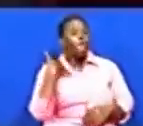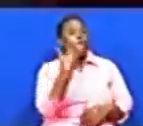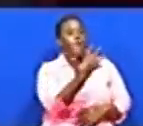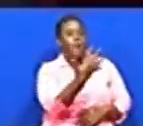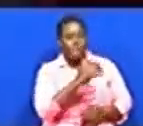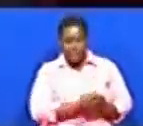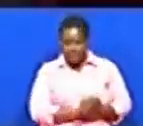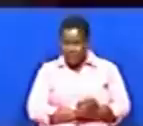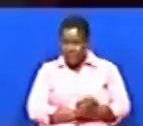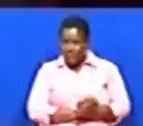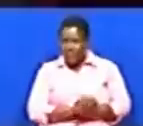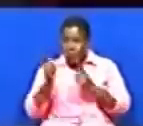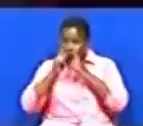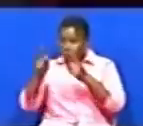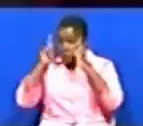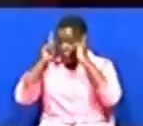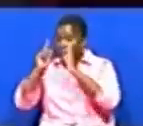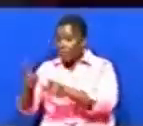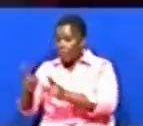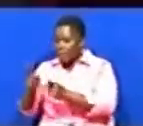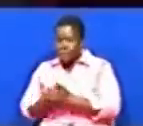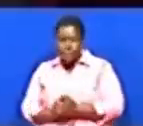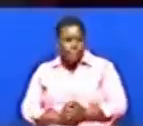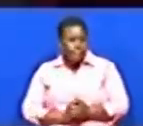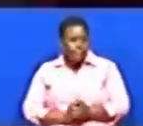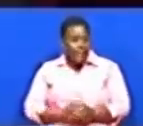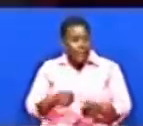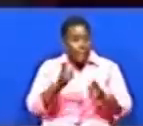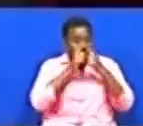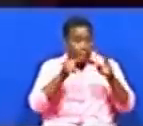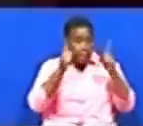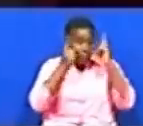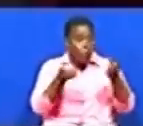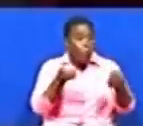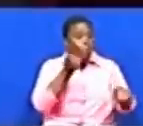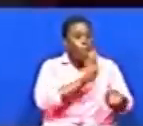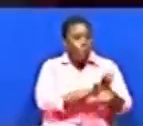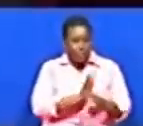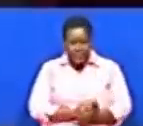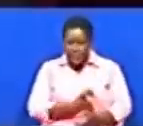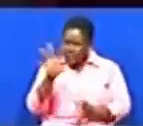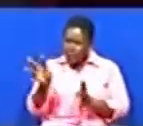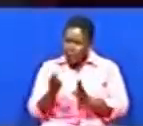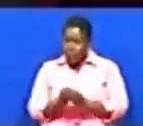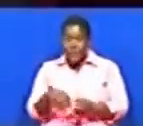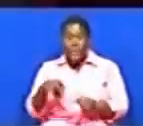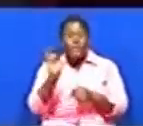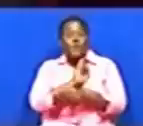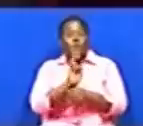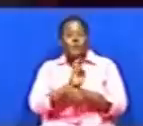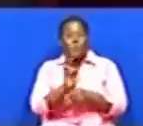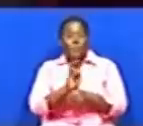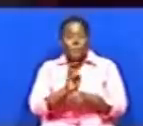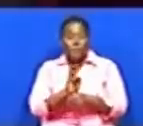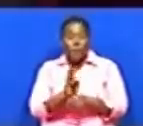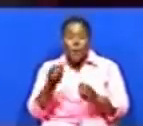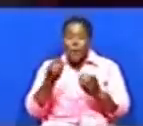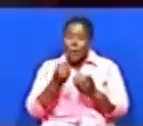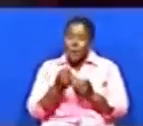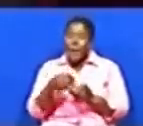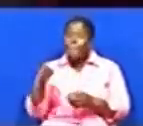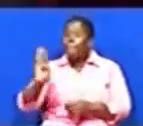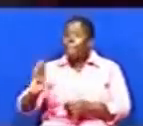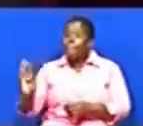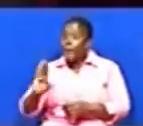wamechaguliwa kujiunga na kidato cha tano, vyuo vya ualimu na vyuo vya elimu ya ufundi vinavyosimamiwa na Baraza la